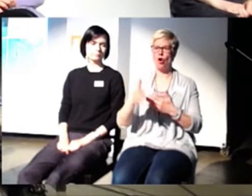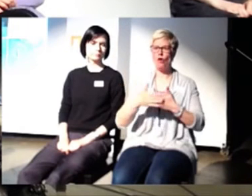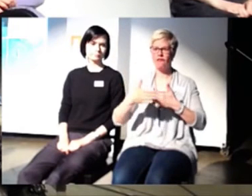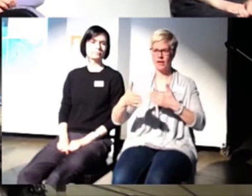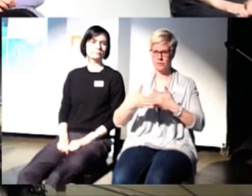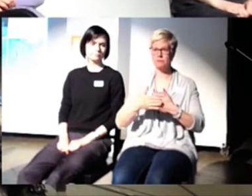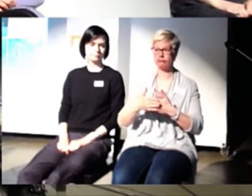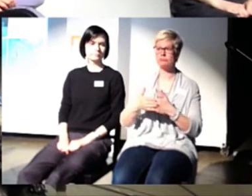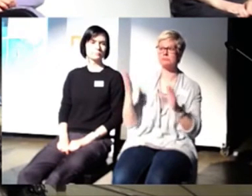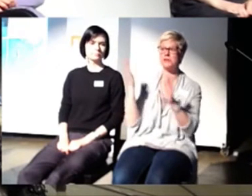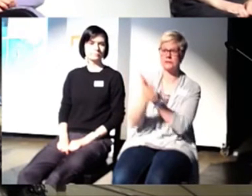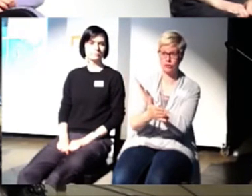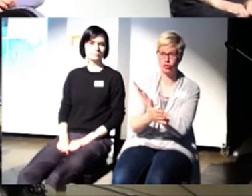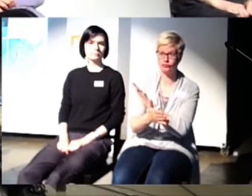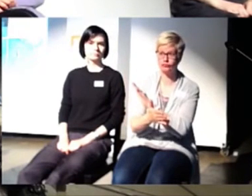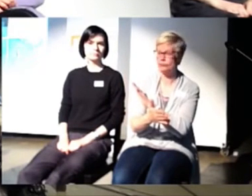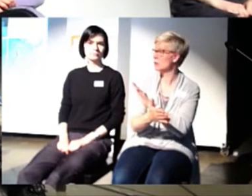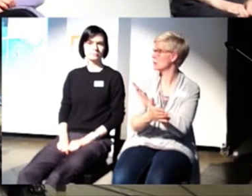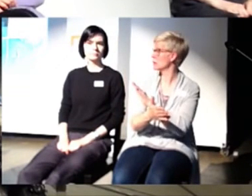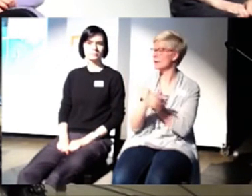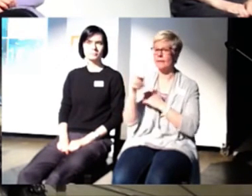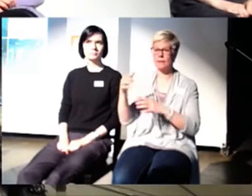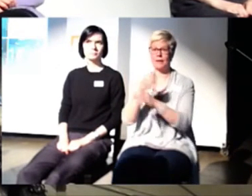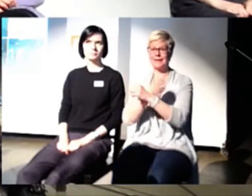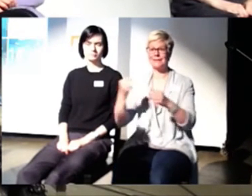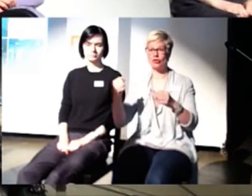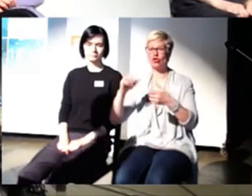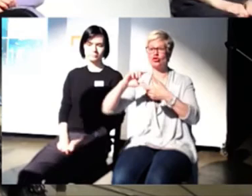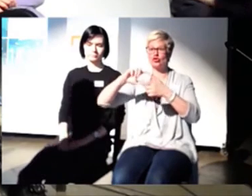saavutettava. Ja tämä iso studio sijaitsee